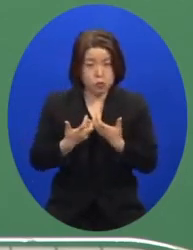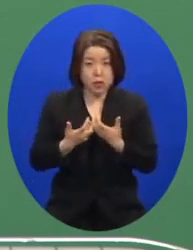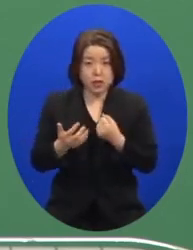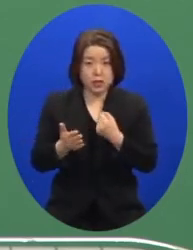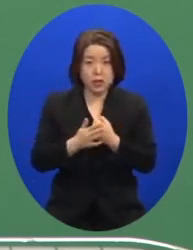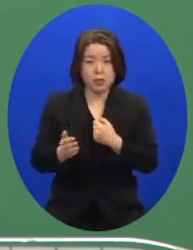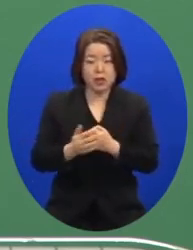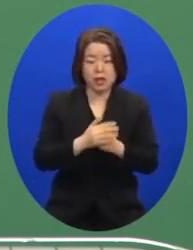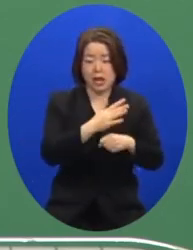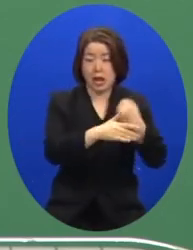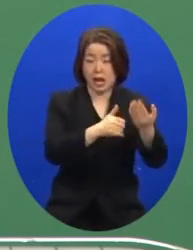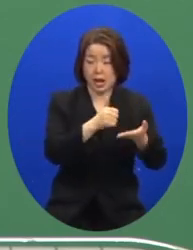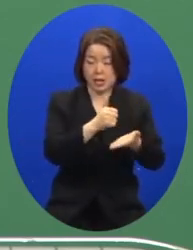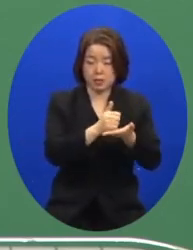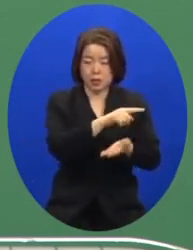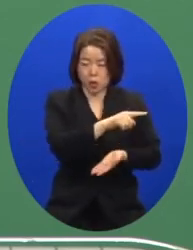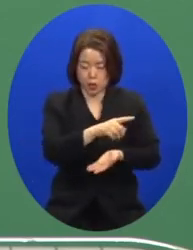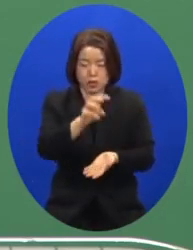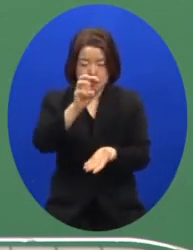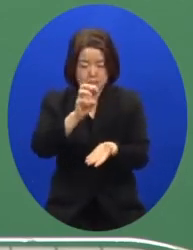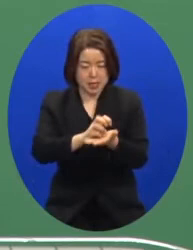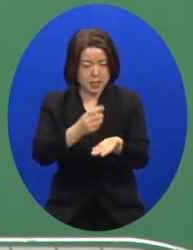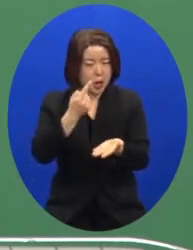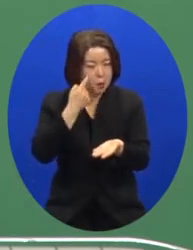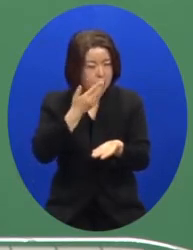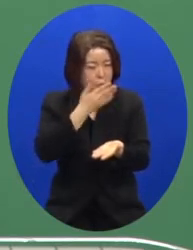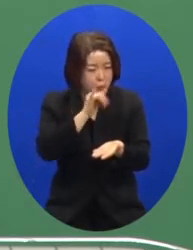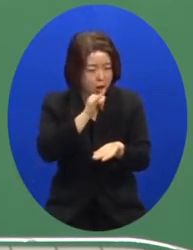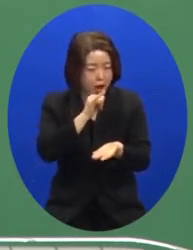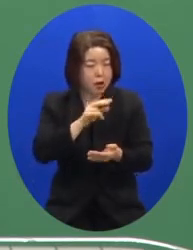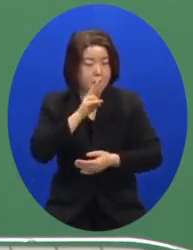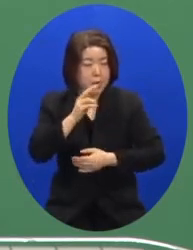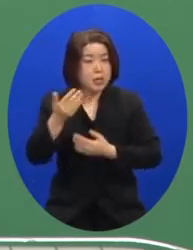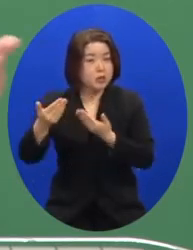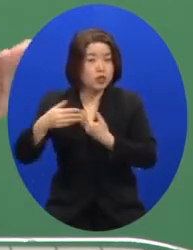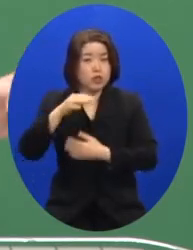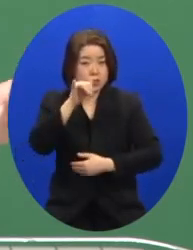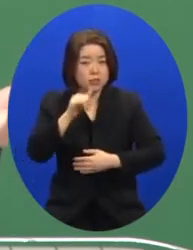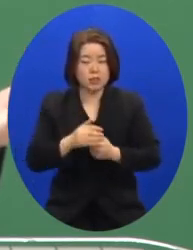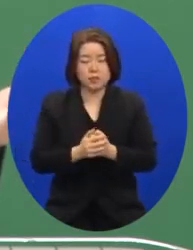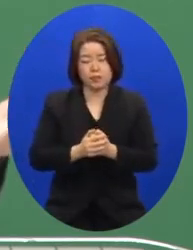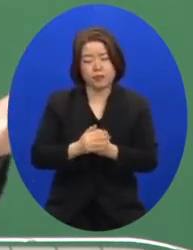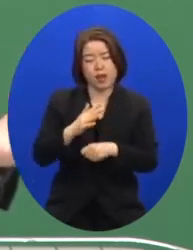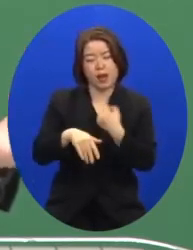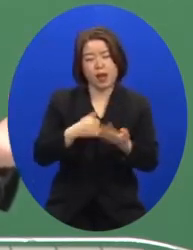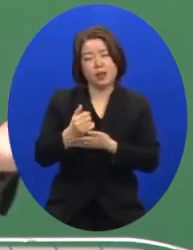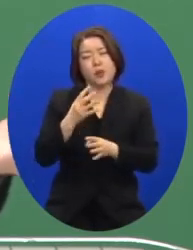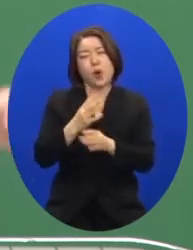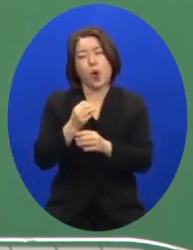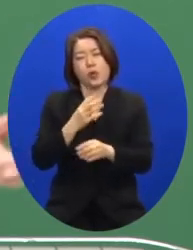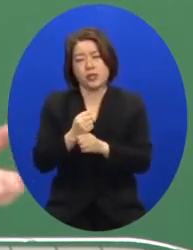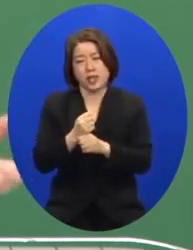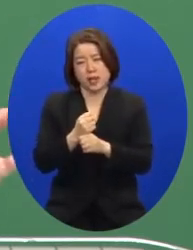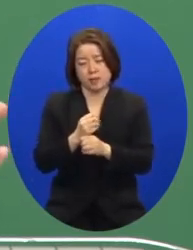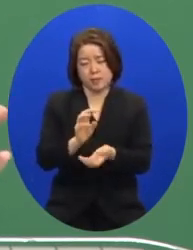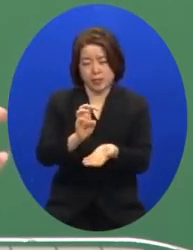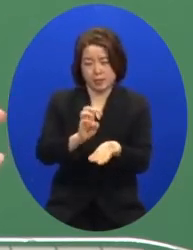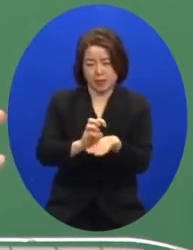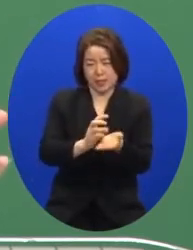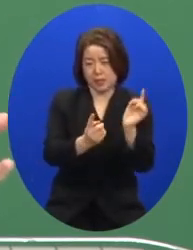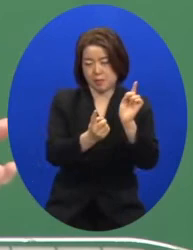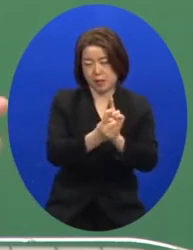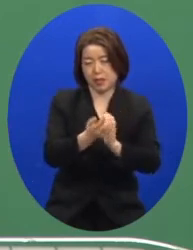것이라는 예언을 주셨어요 그래서 하나님이 언제 메시아 를 만나게 해 줄지 기다리고